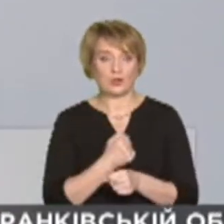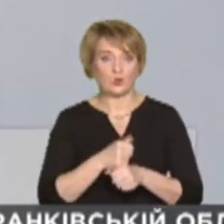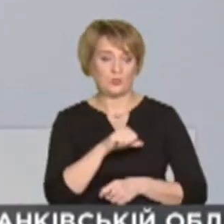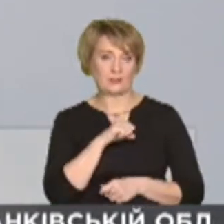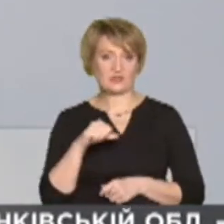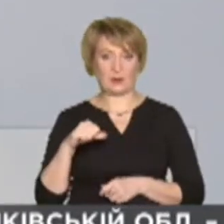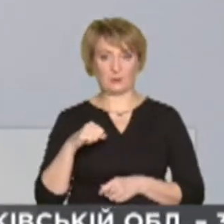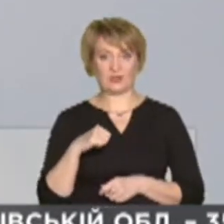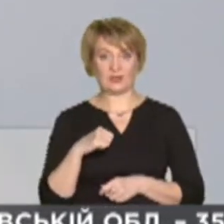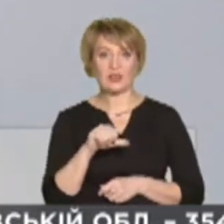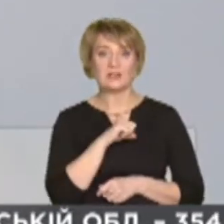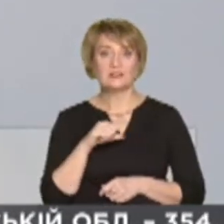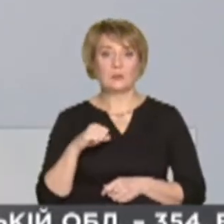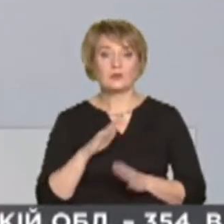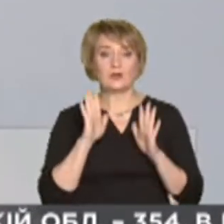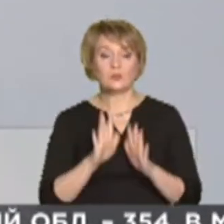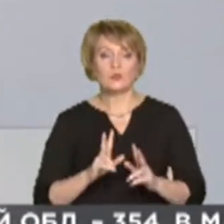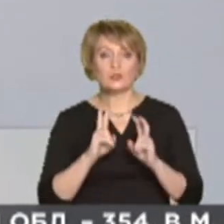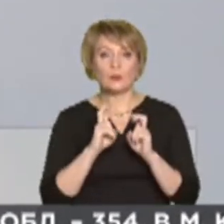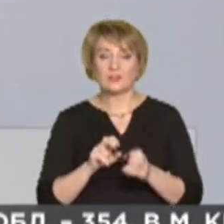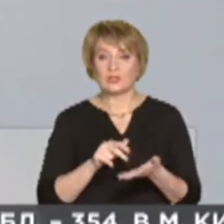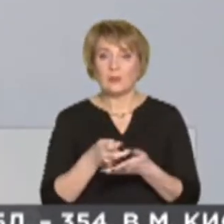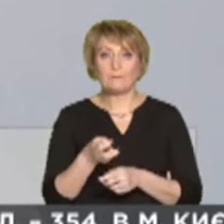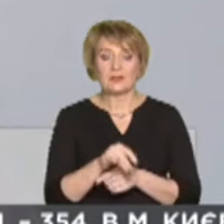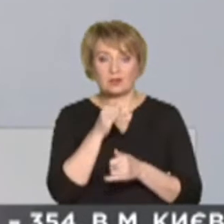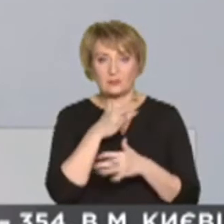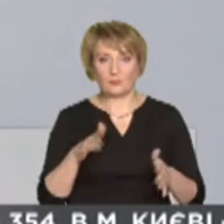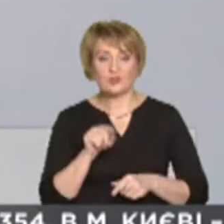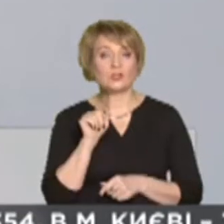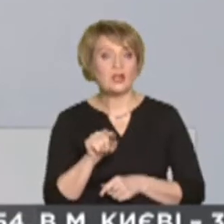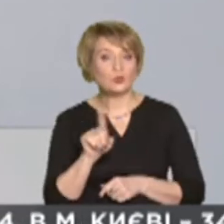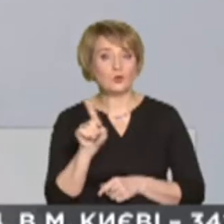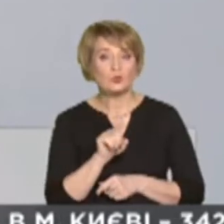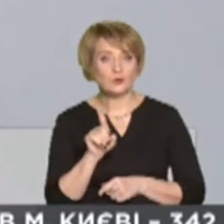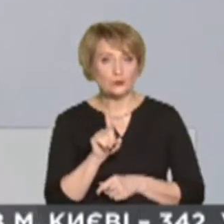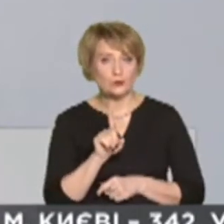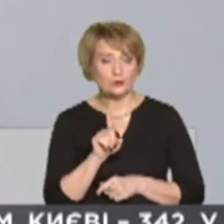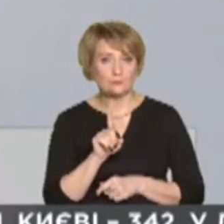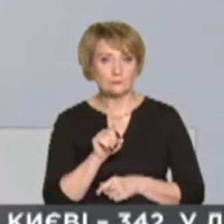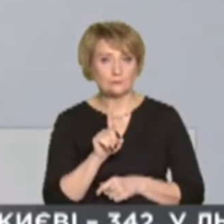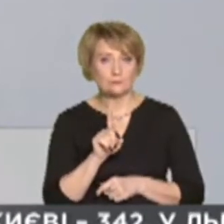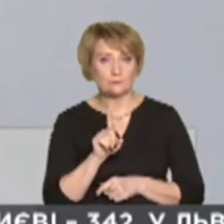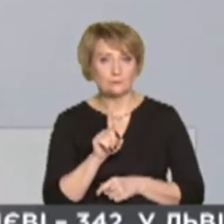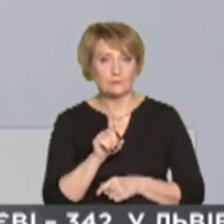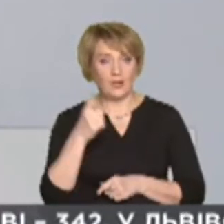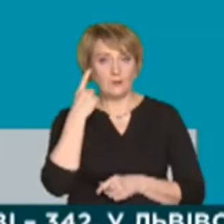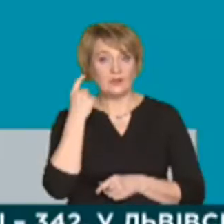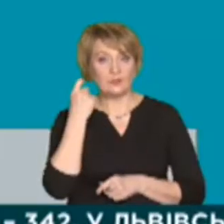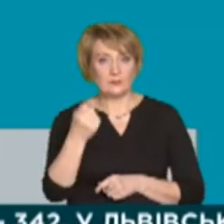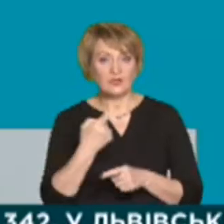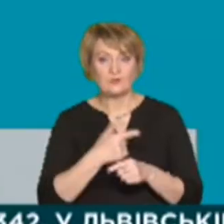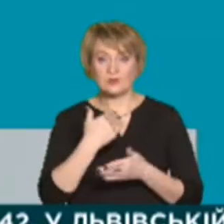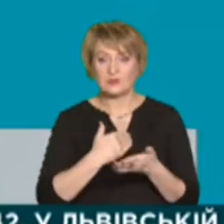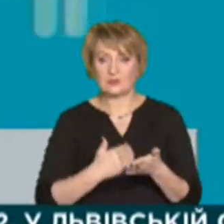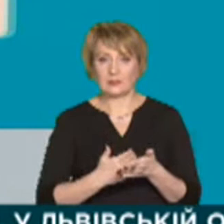самостійно. Вона самостійно піти на обстеження може. Але для того, щоб інтерпретувати ці дані,